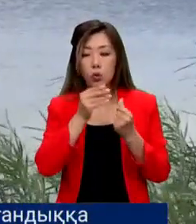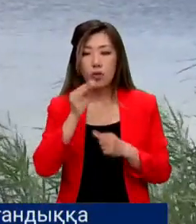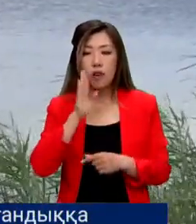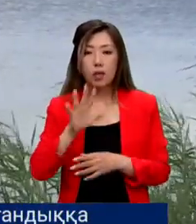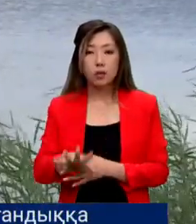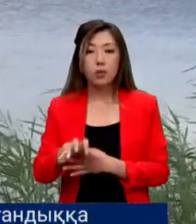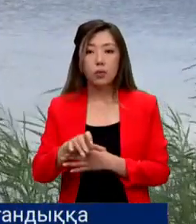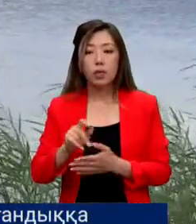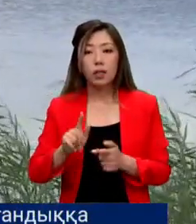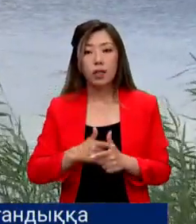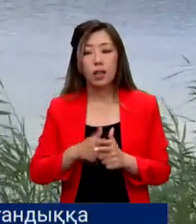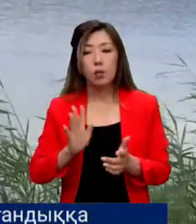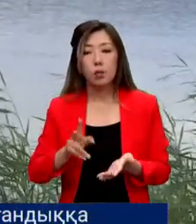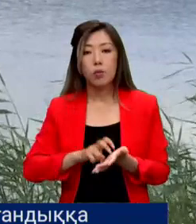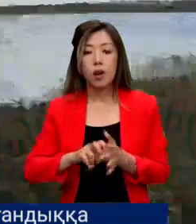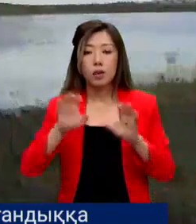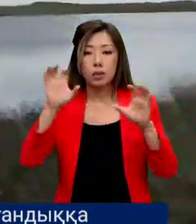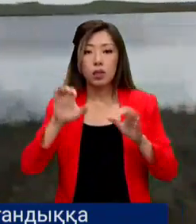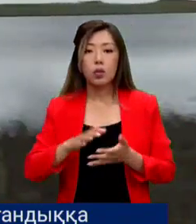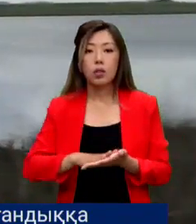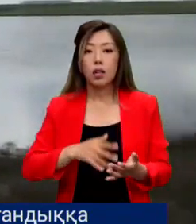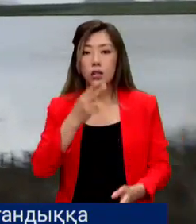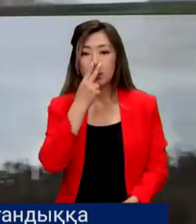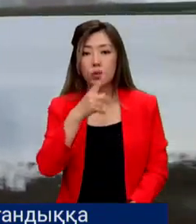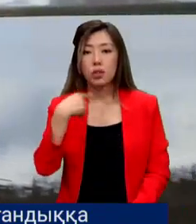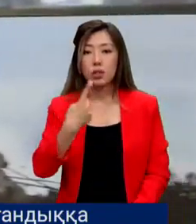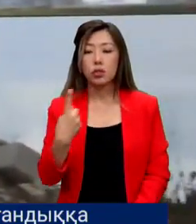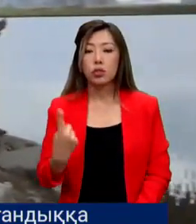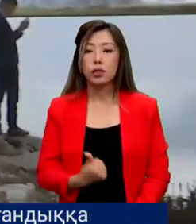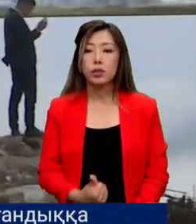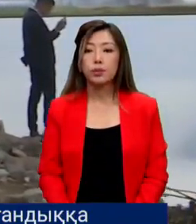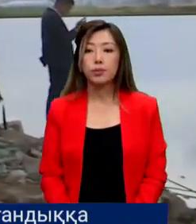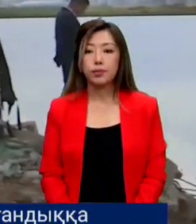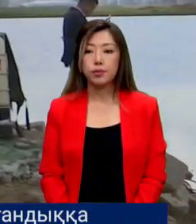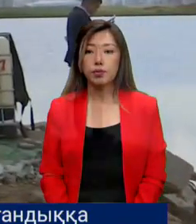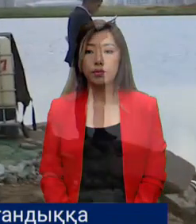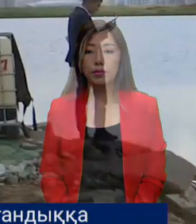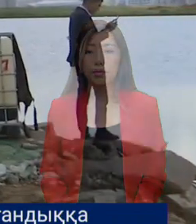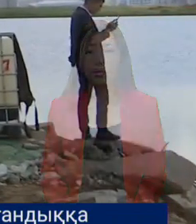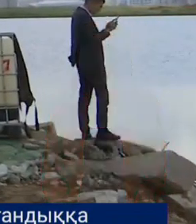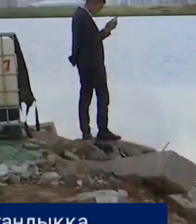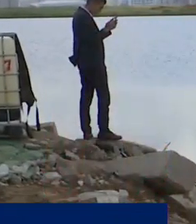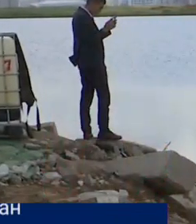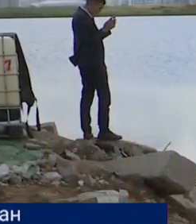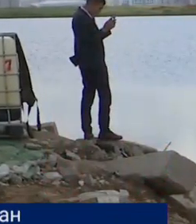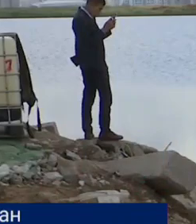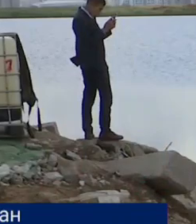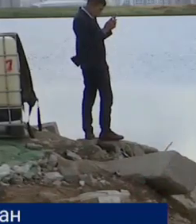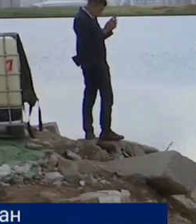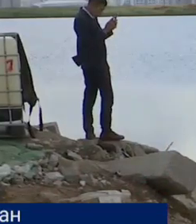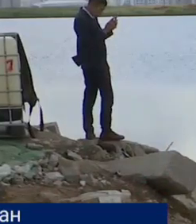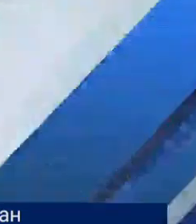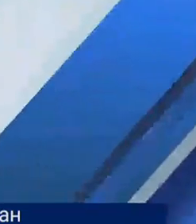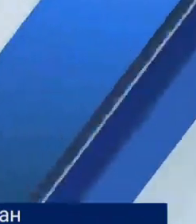или все-таки побоятся закона? Увидим на следующей неделе. Саяна Санакова, Ирлан Сарманов, Атамикен, Бизнес.